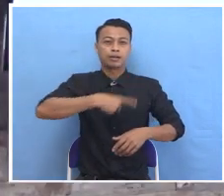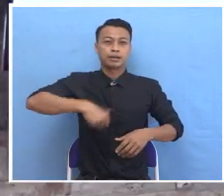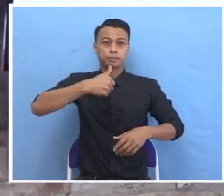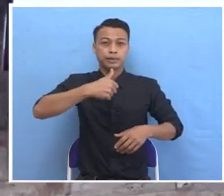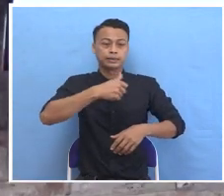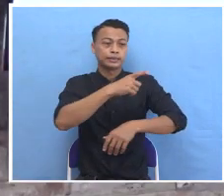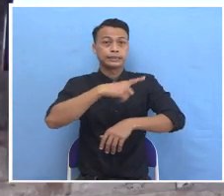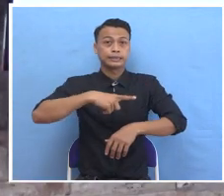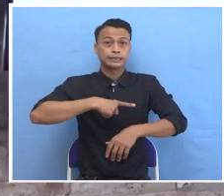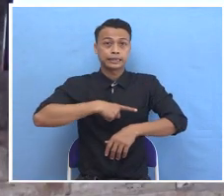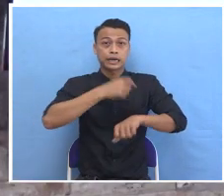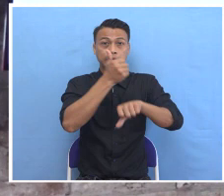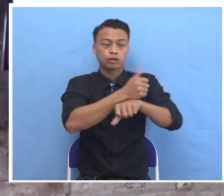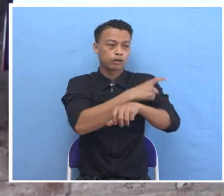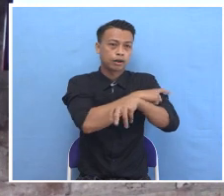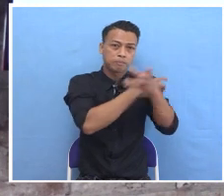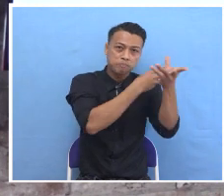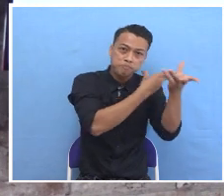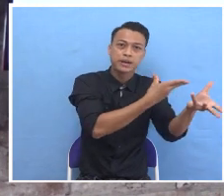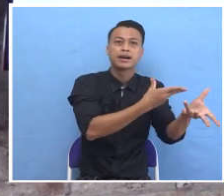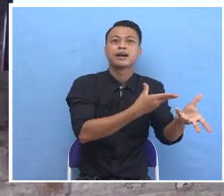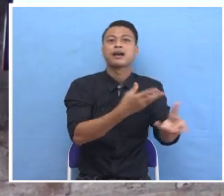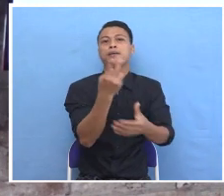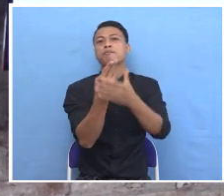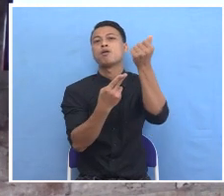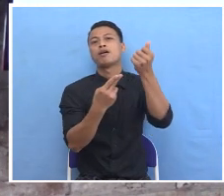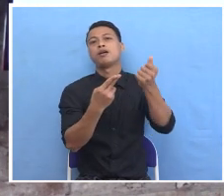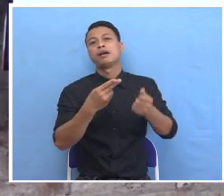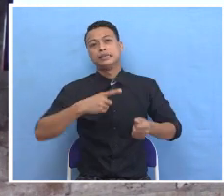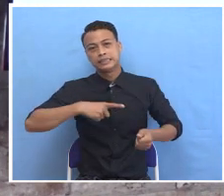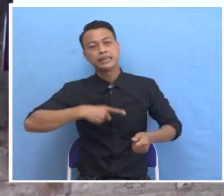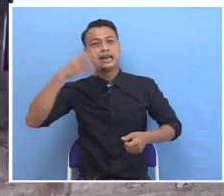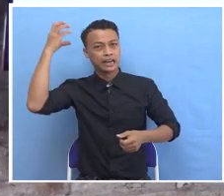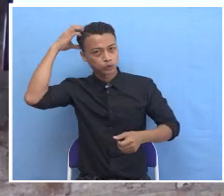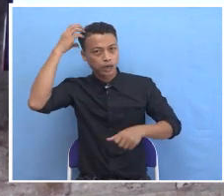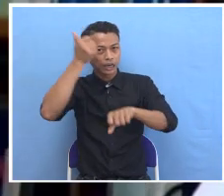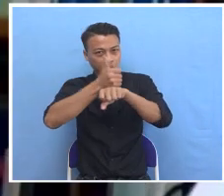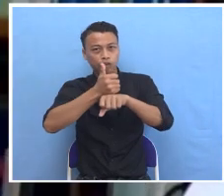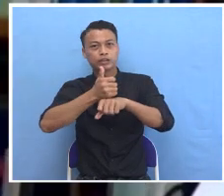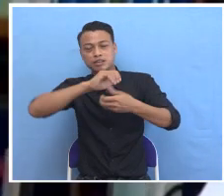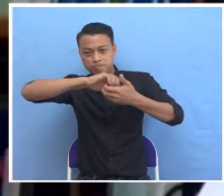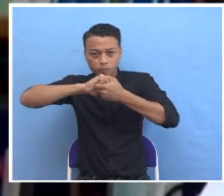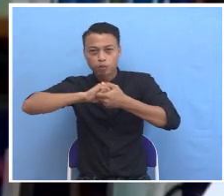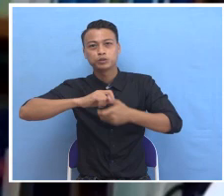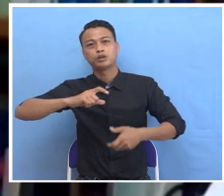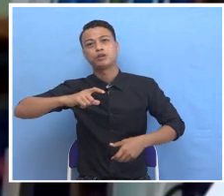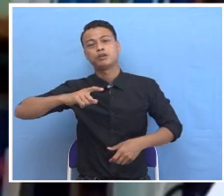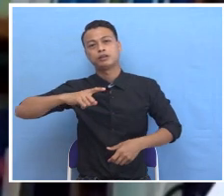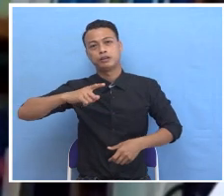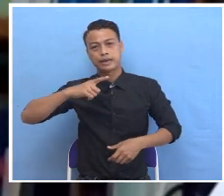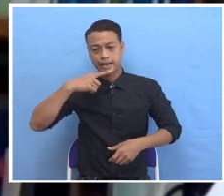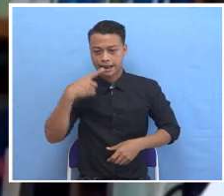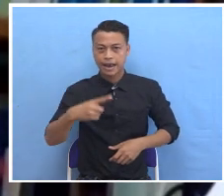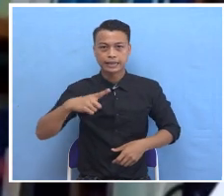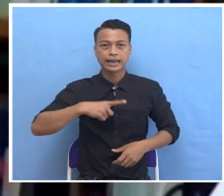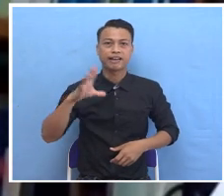ya tat ne nai ngan lo a ji ke ne paung bi lo ana thain na a ro jano a di ga pyo chin na ga ro covid a lon ma phit